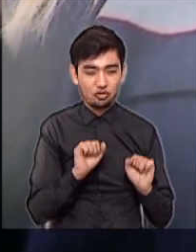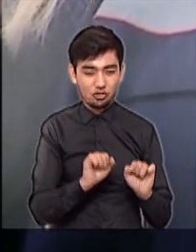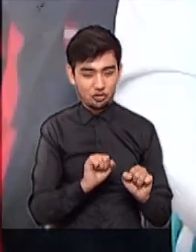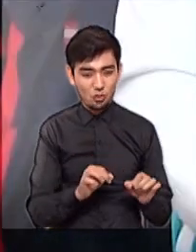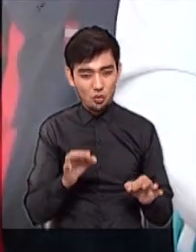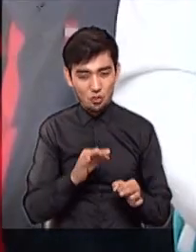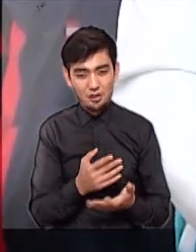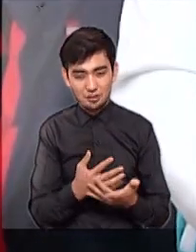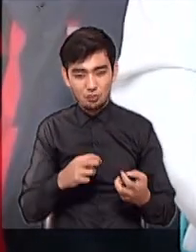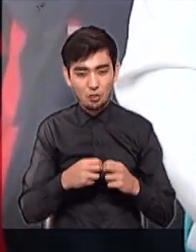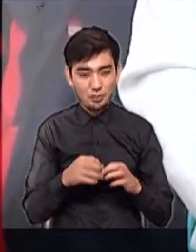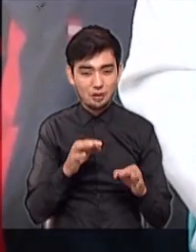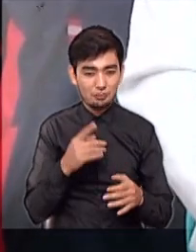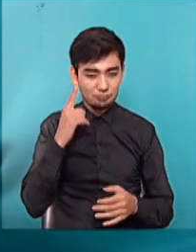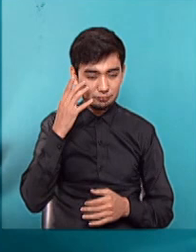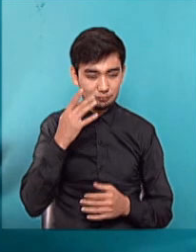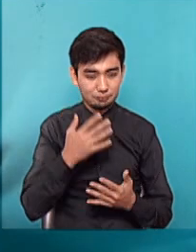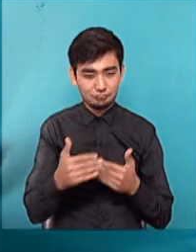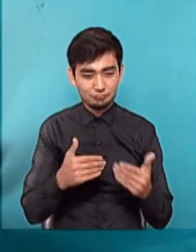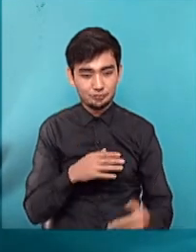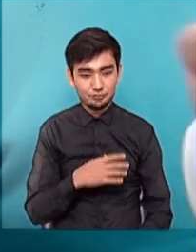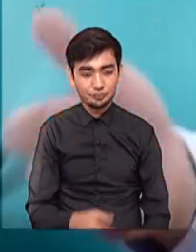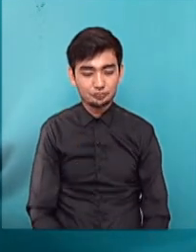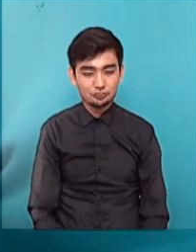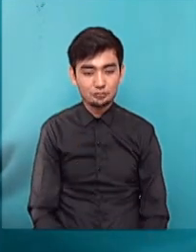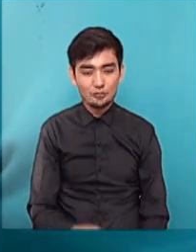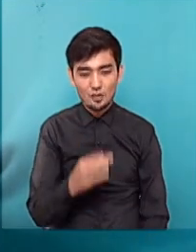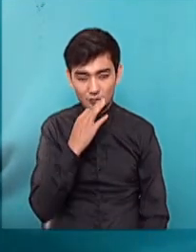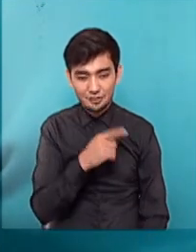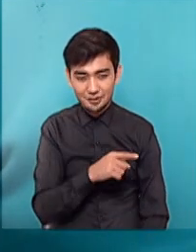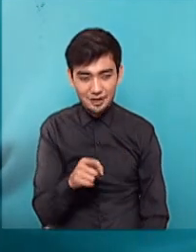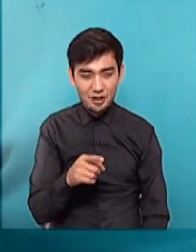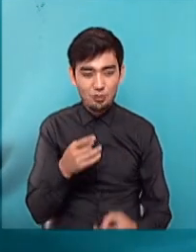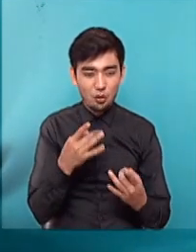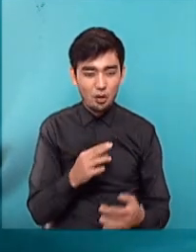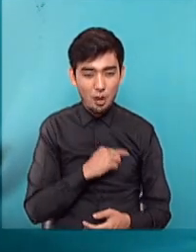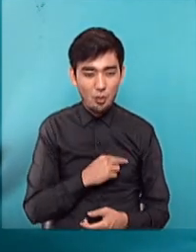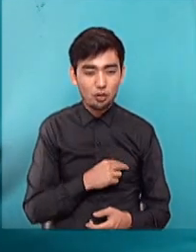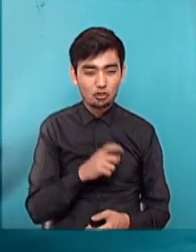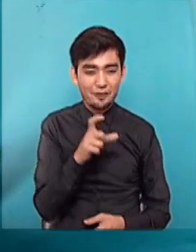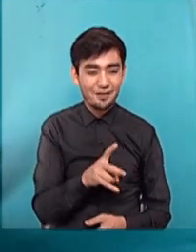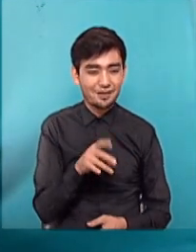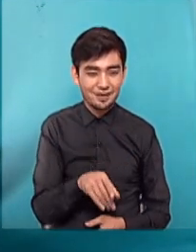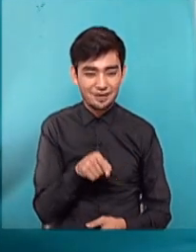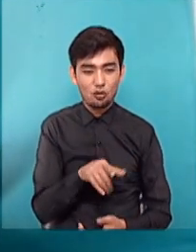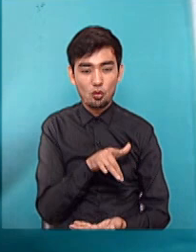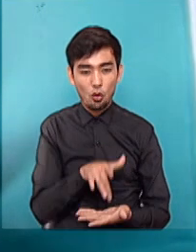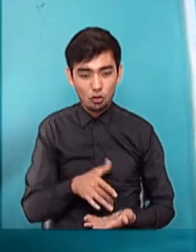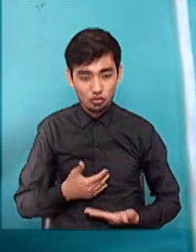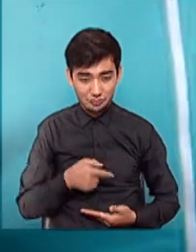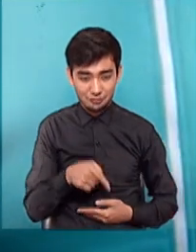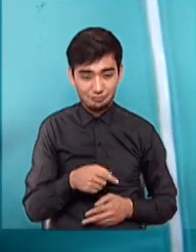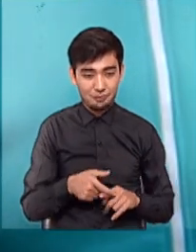мәселелеріне тоқталды, пікір алмасты. Сіздердің әрқайсыңыз тек қана қызметкер емессіздер. Сіздер осы қаланың